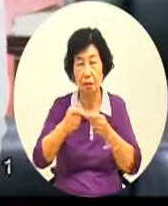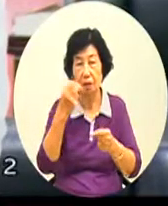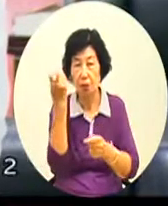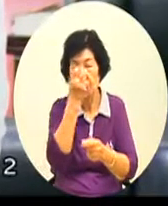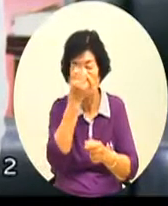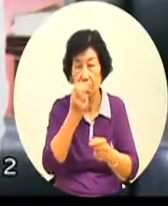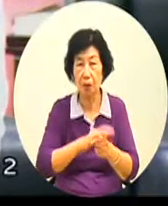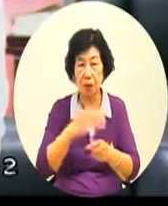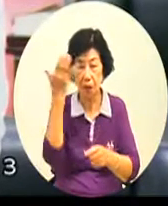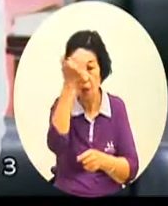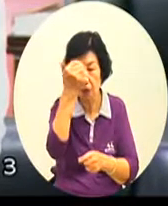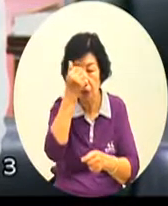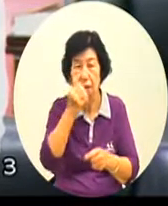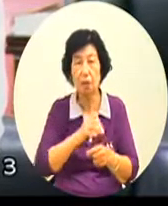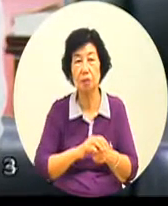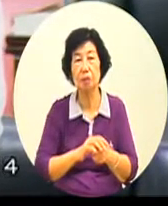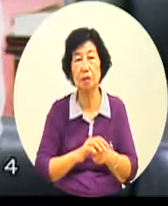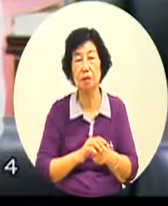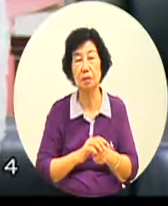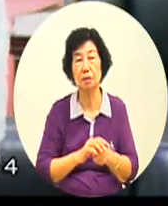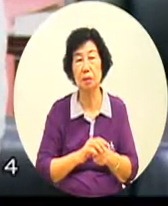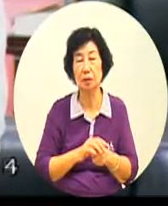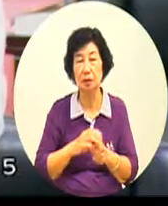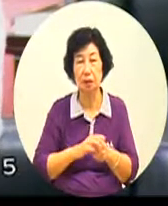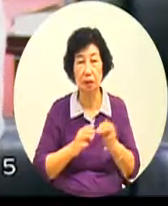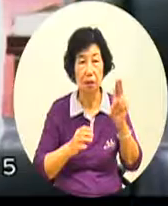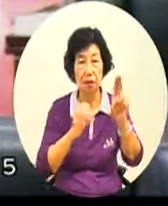日托的一个照护的一个问题哈。